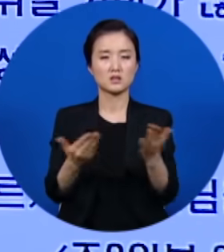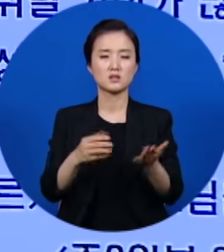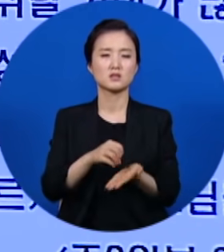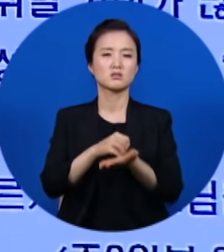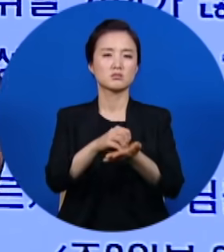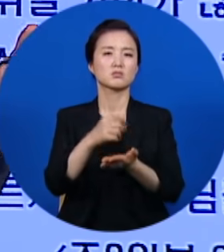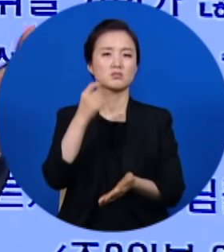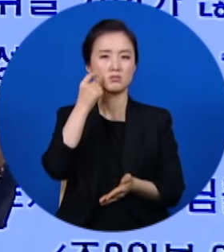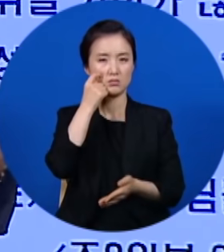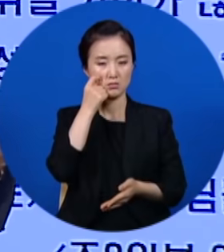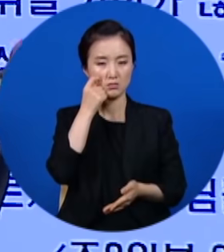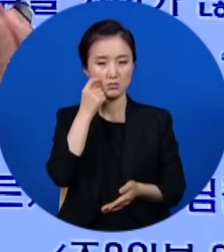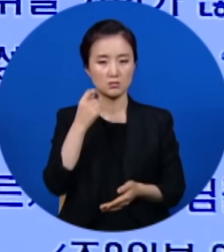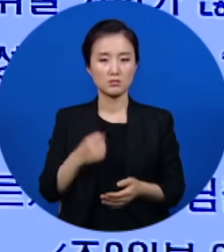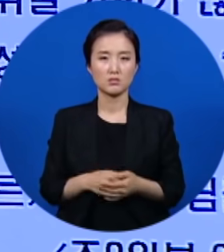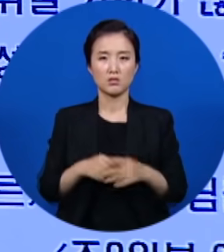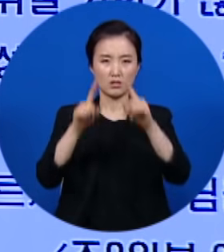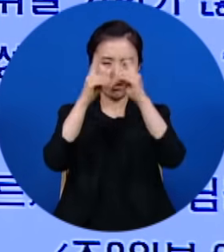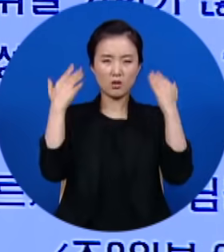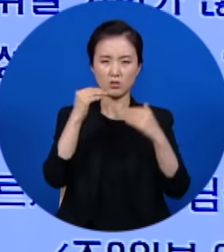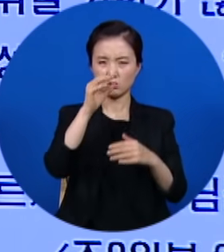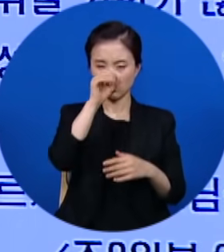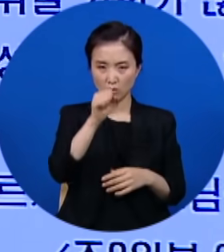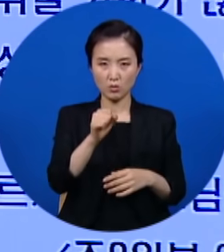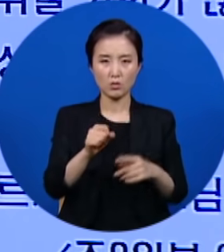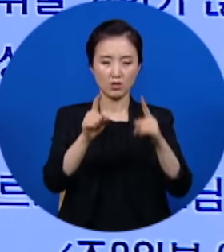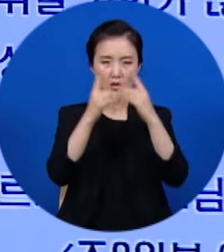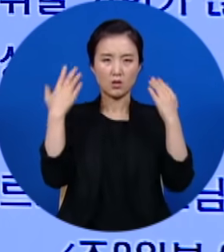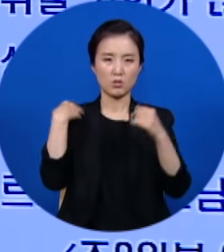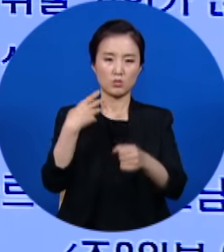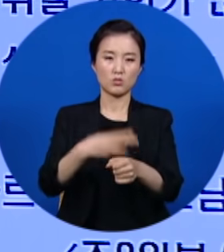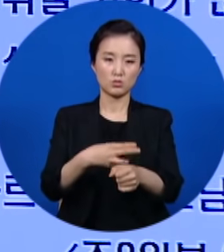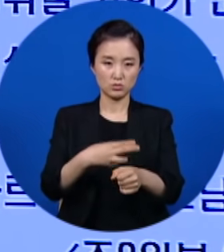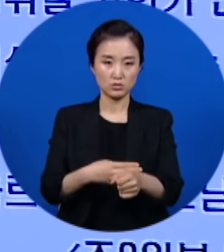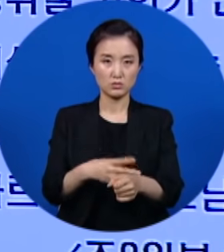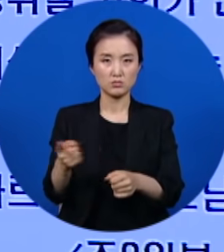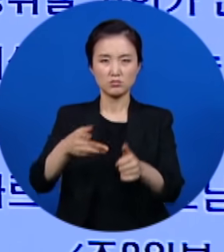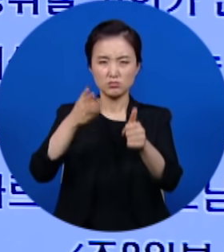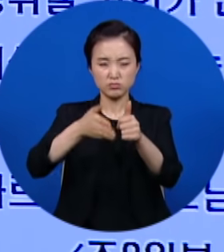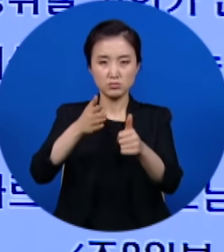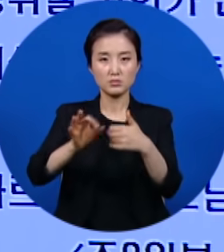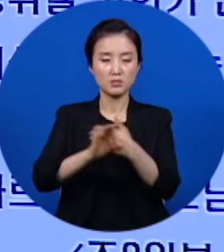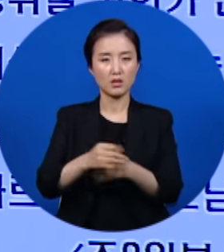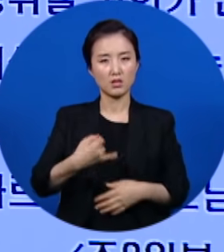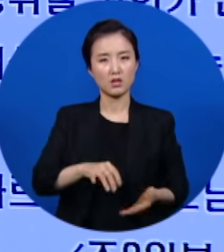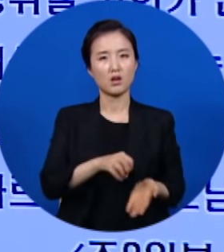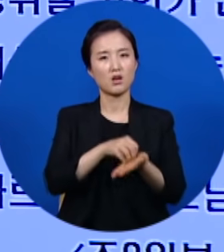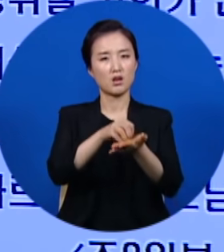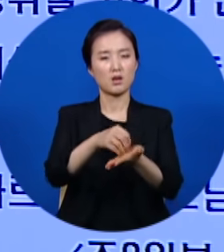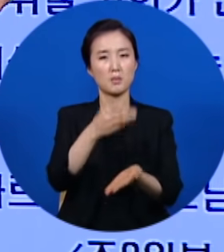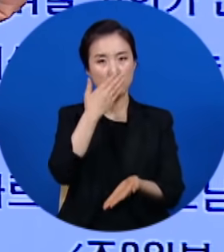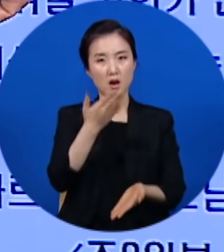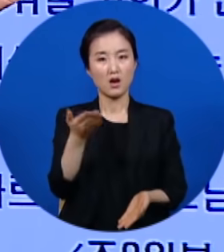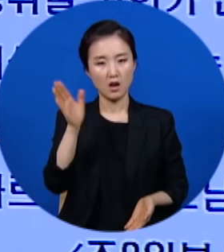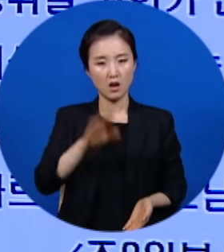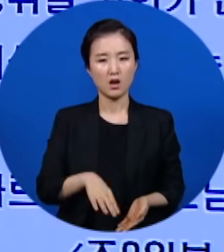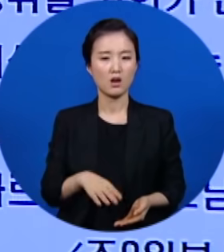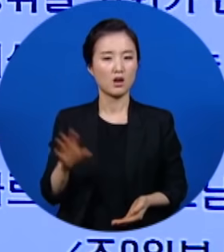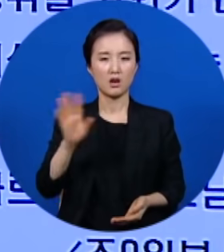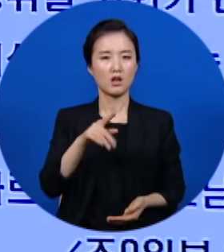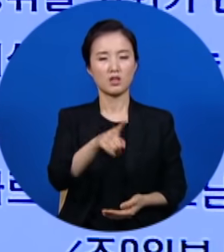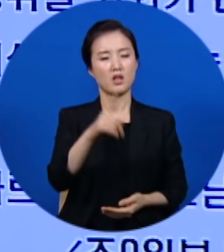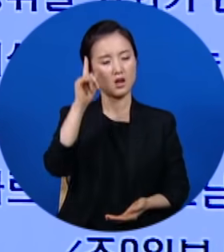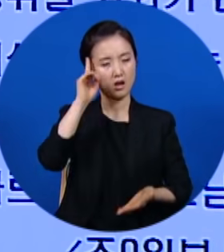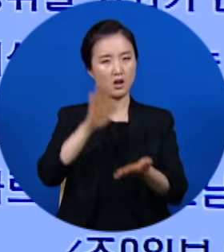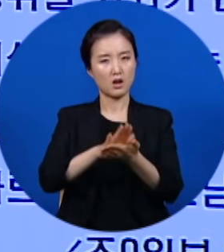때요 현자는 내가 나왔고 유명한 교수가 한번만 부탁하면 안될 것도 없는데 안한답니다 재수해서 라도 뒤